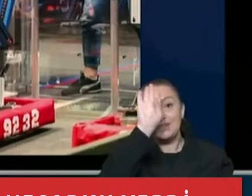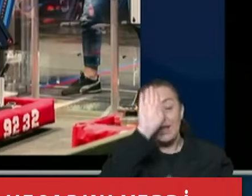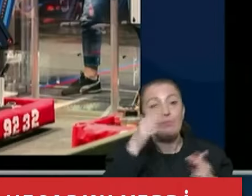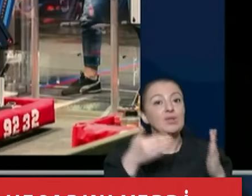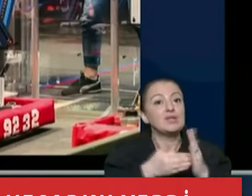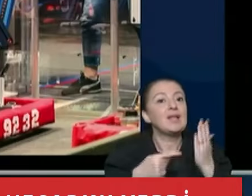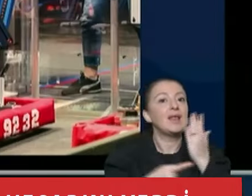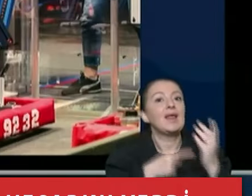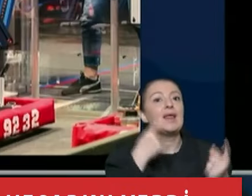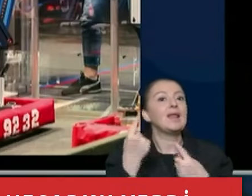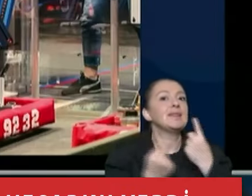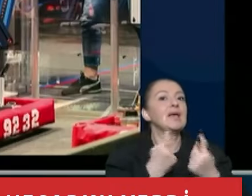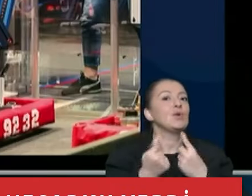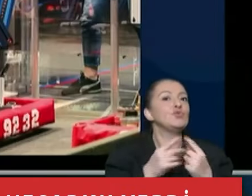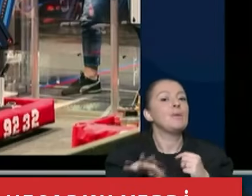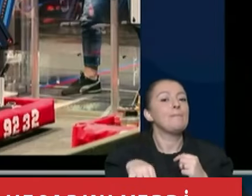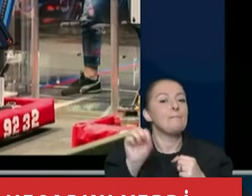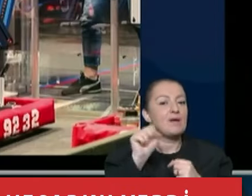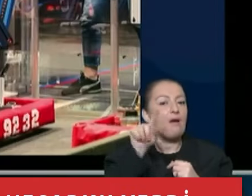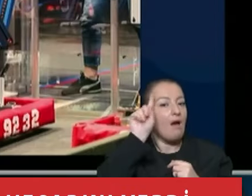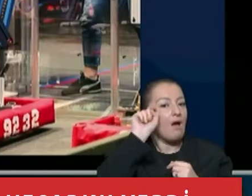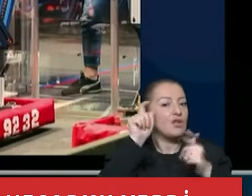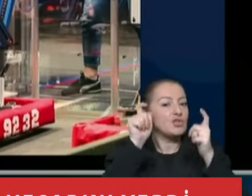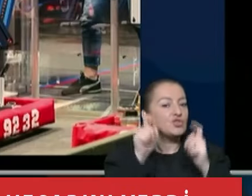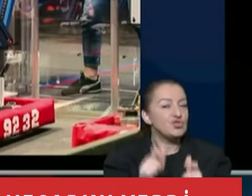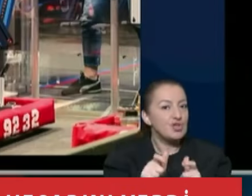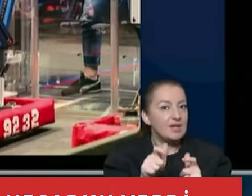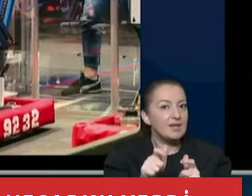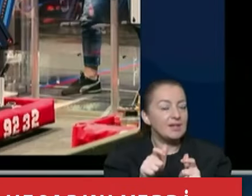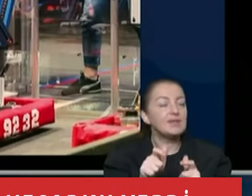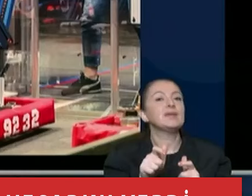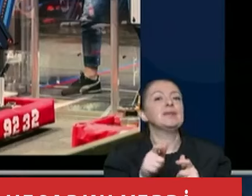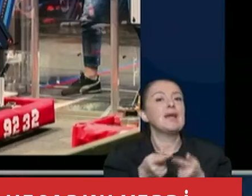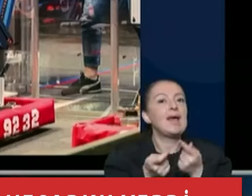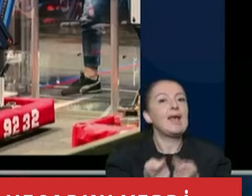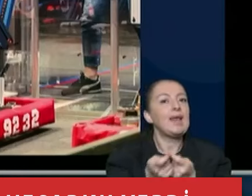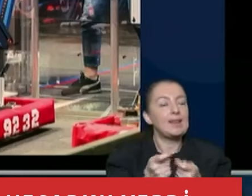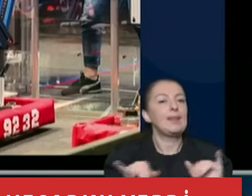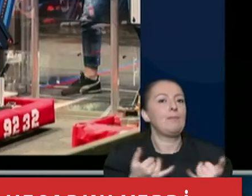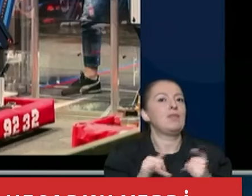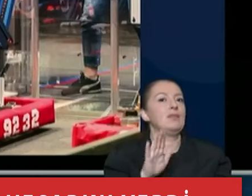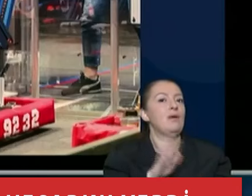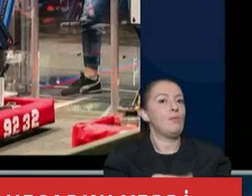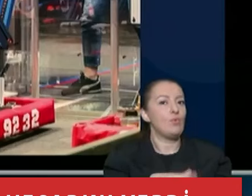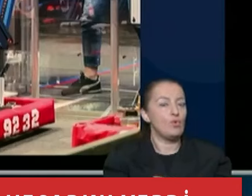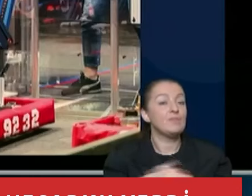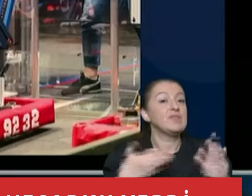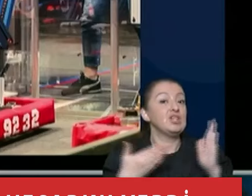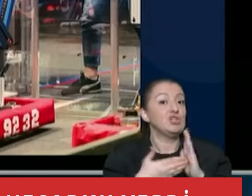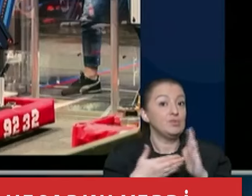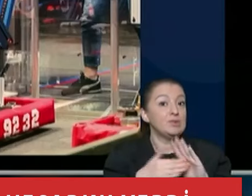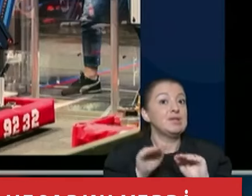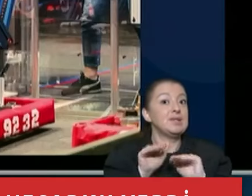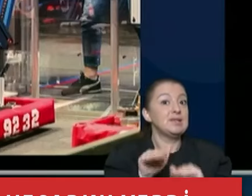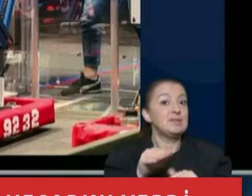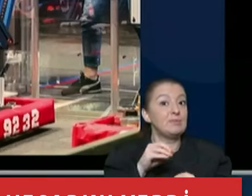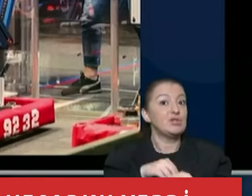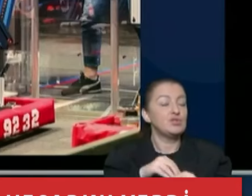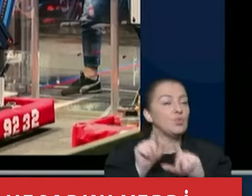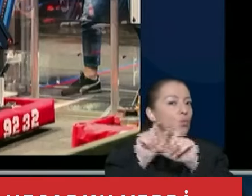teknoloji merkezlerimizde akıllı şehir uygulamaları kapsamında eğitim ve etkinlikler yapılıyor girişimleri desteklemek için